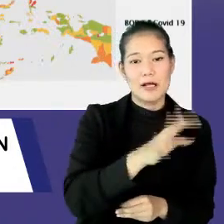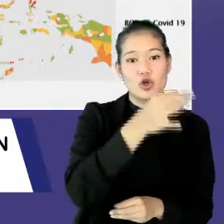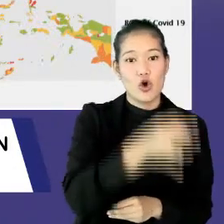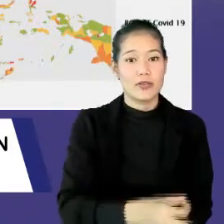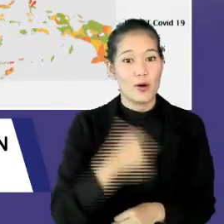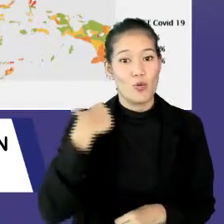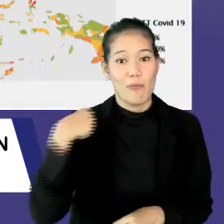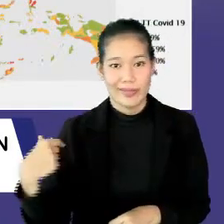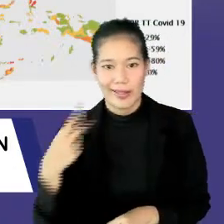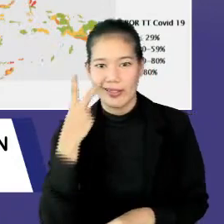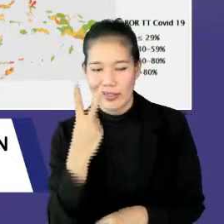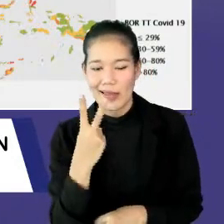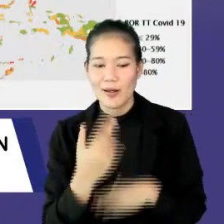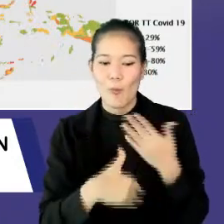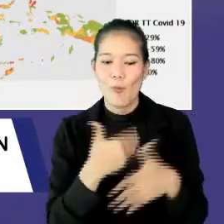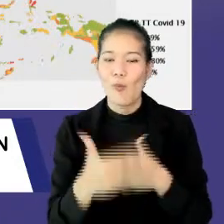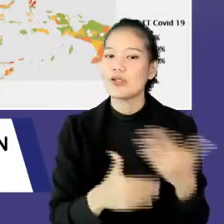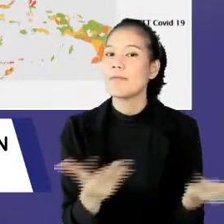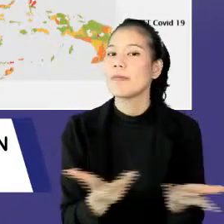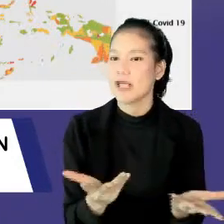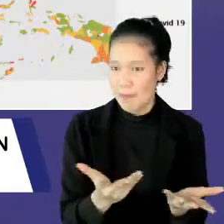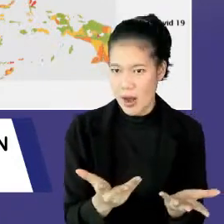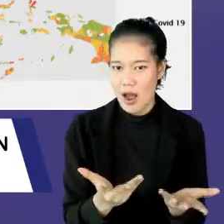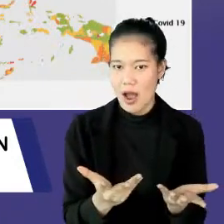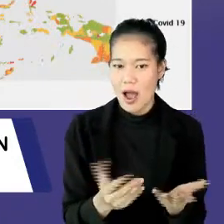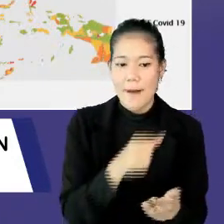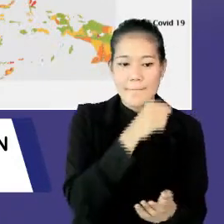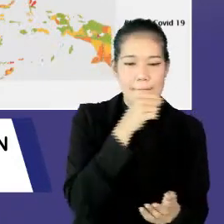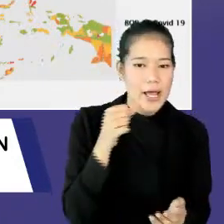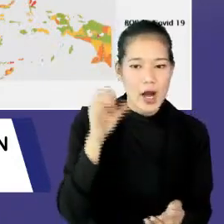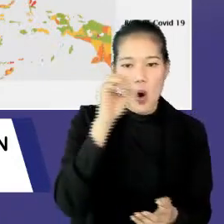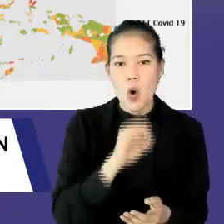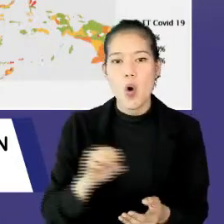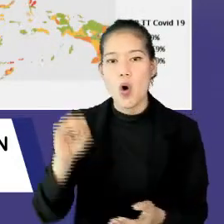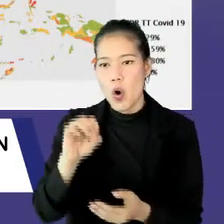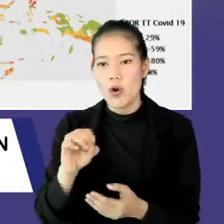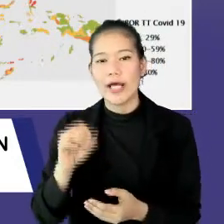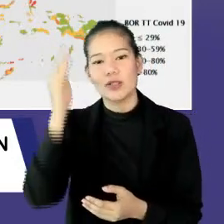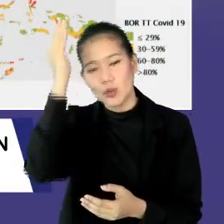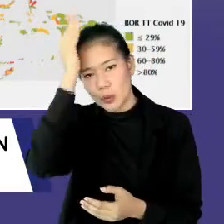kabupaten kota, bagaimana pergerakan jumlah bor yang merah, oranye, kuning,